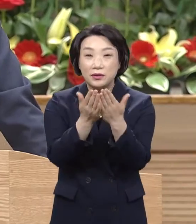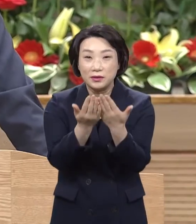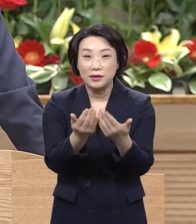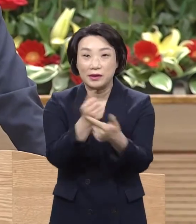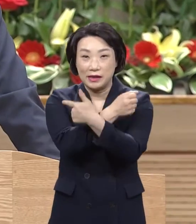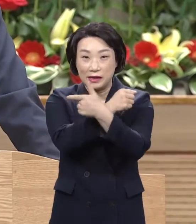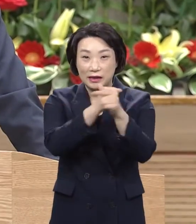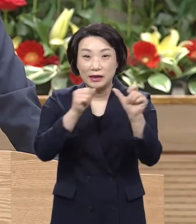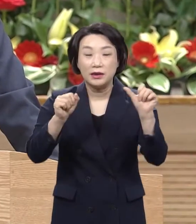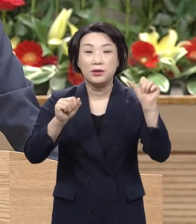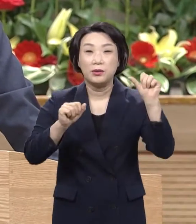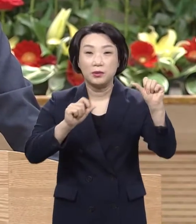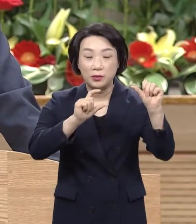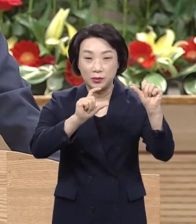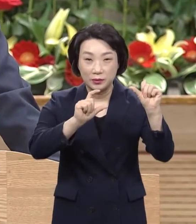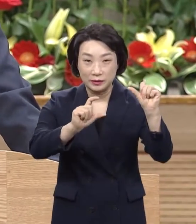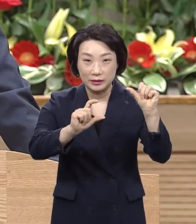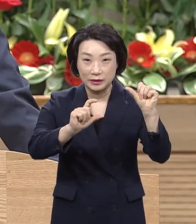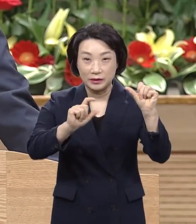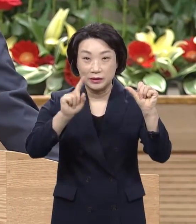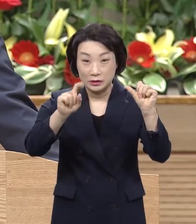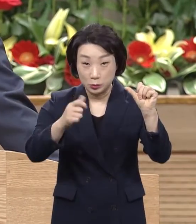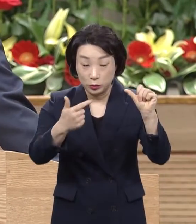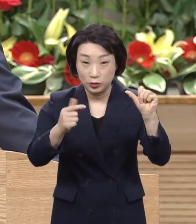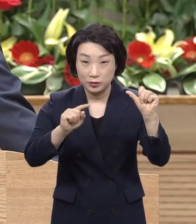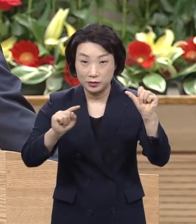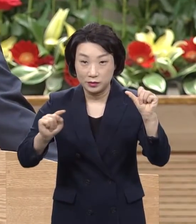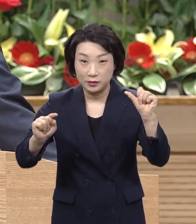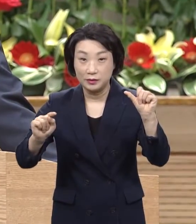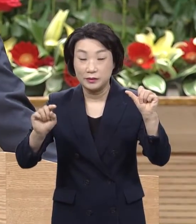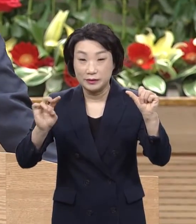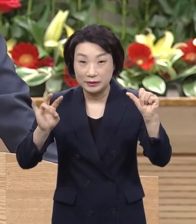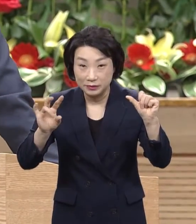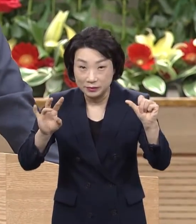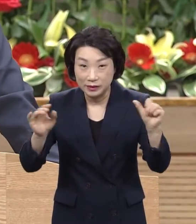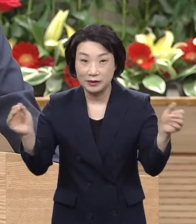갈라디아서 5장 16절에서